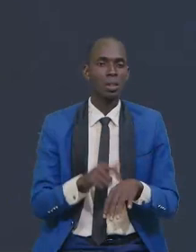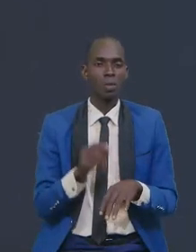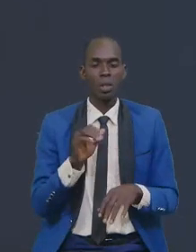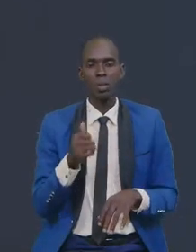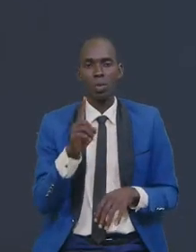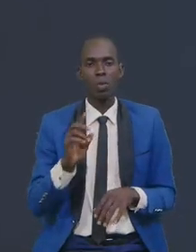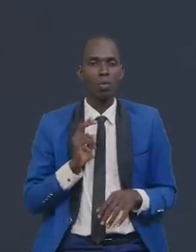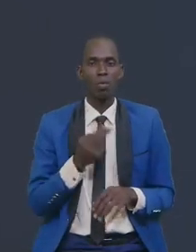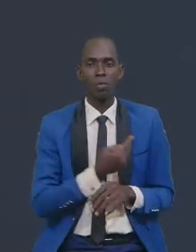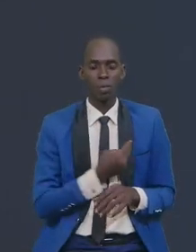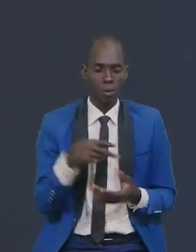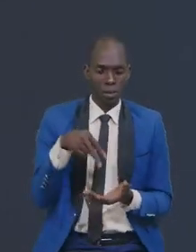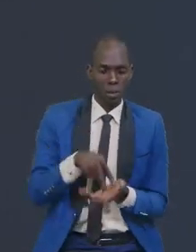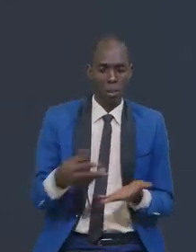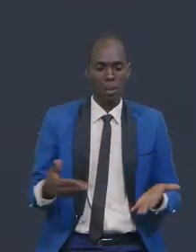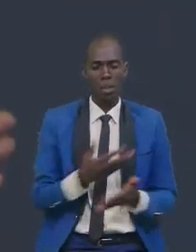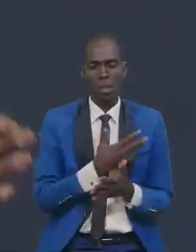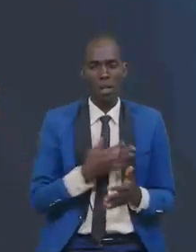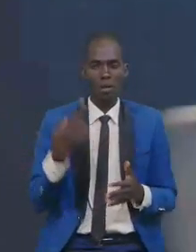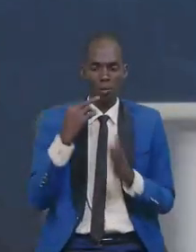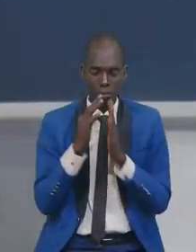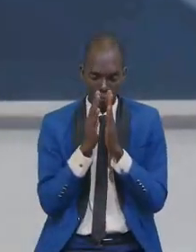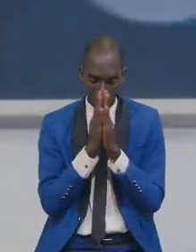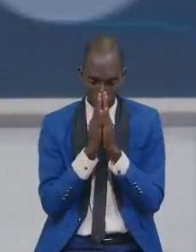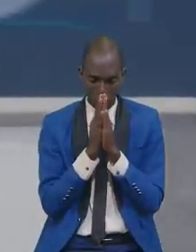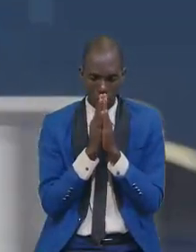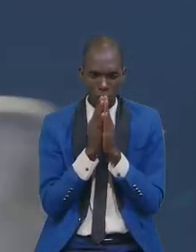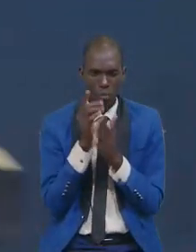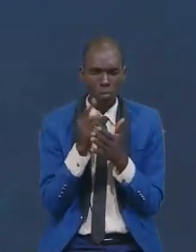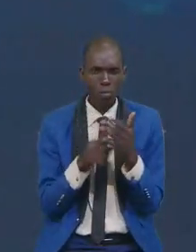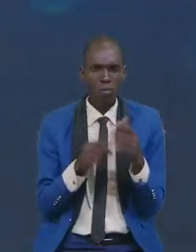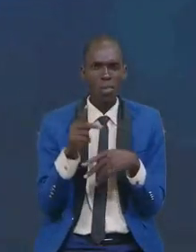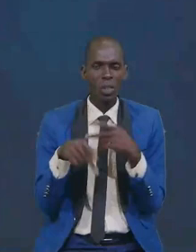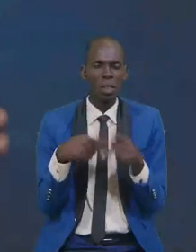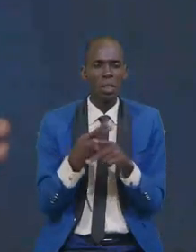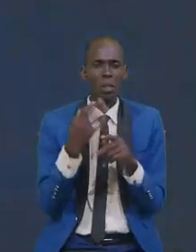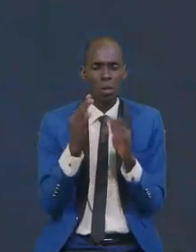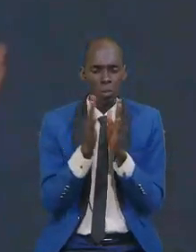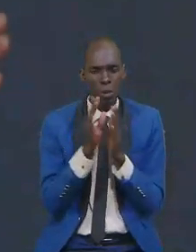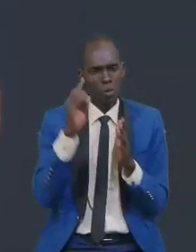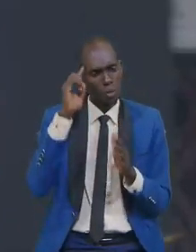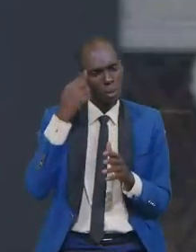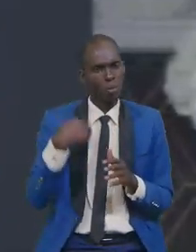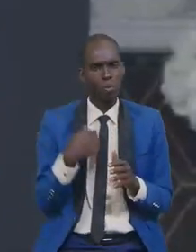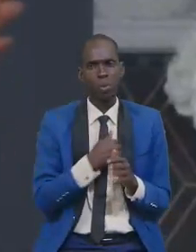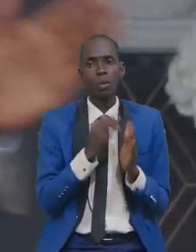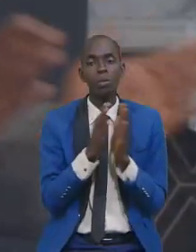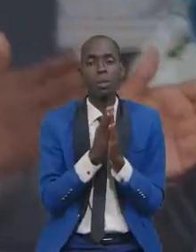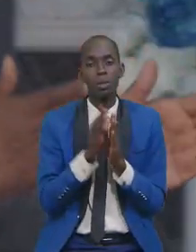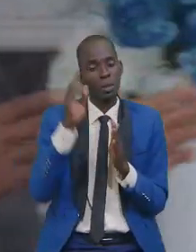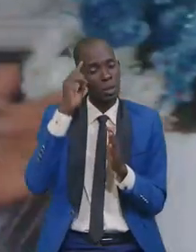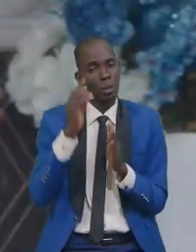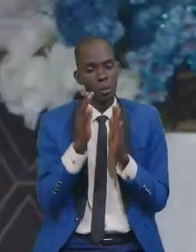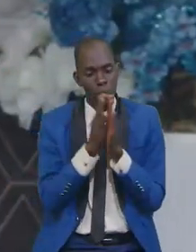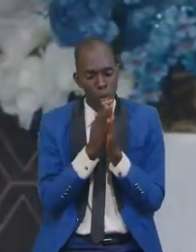parmi nous est debout ici et nous prions, quel type de prière pensez-vous que nous allons